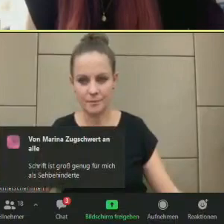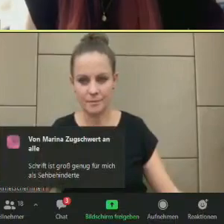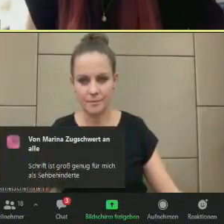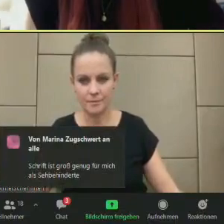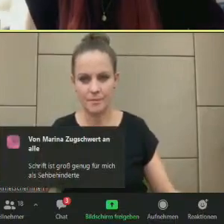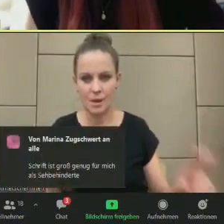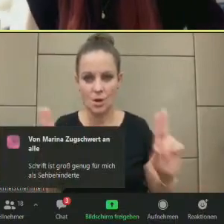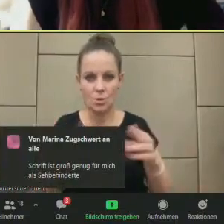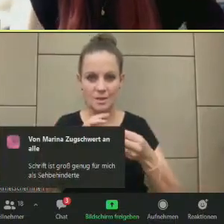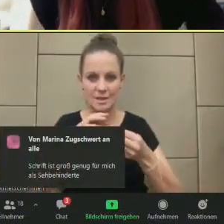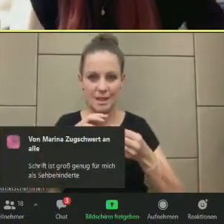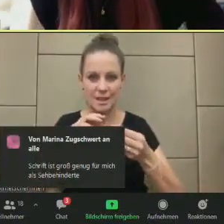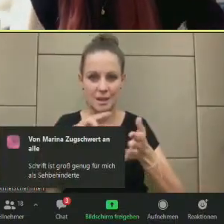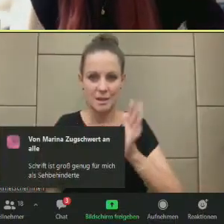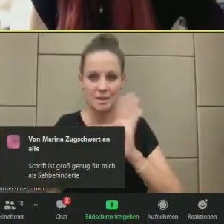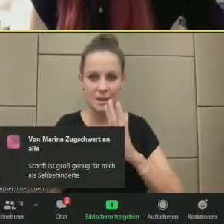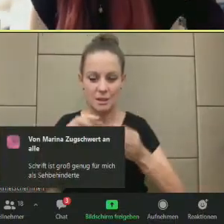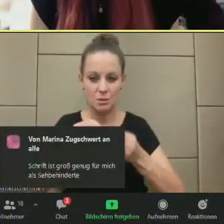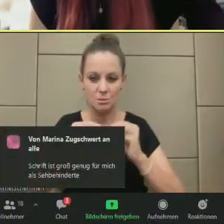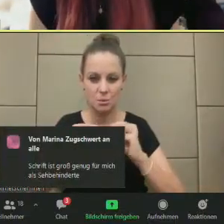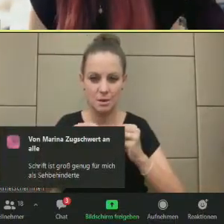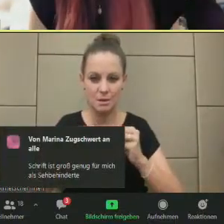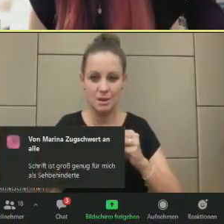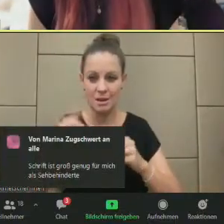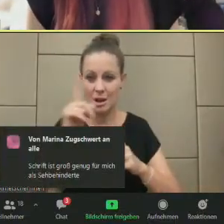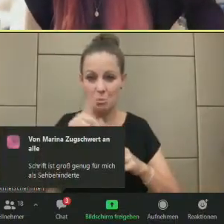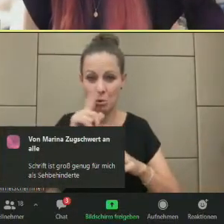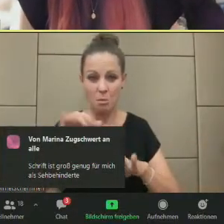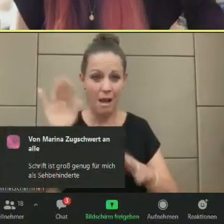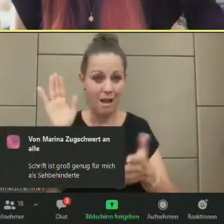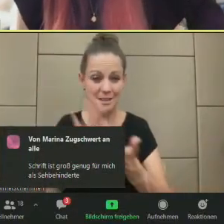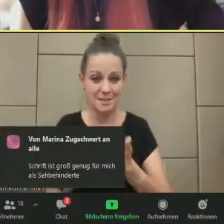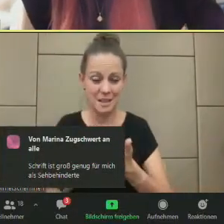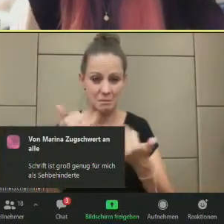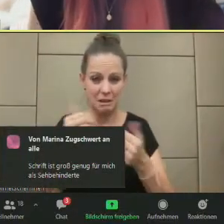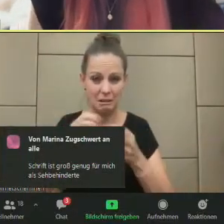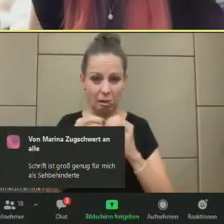Kurze technische Schwierigkeiten. Im Probedurchlauf hat es noch geklappt.